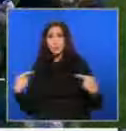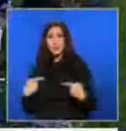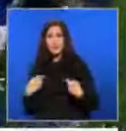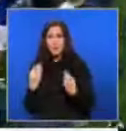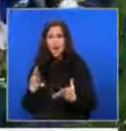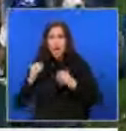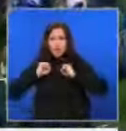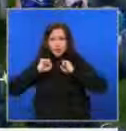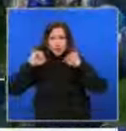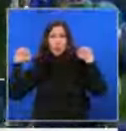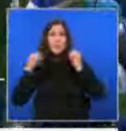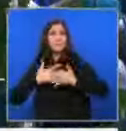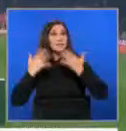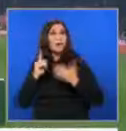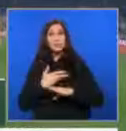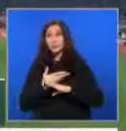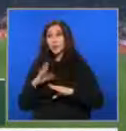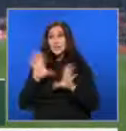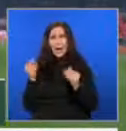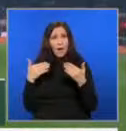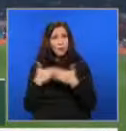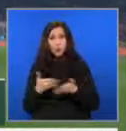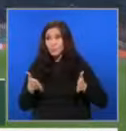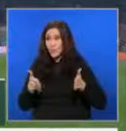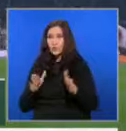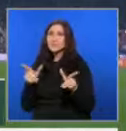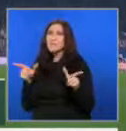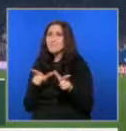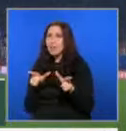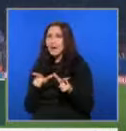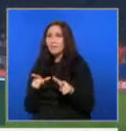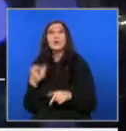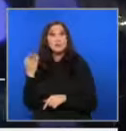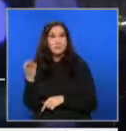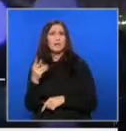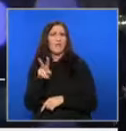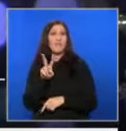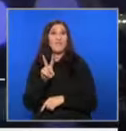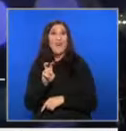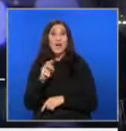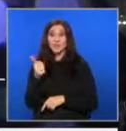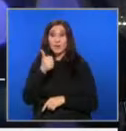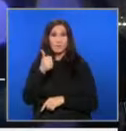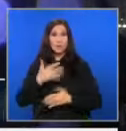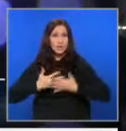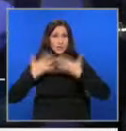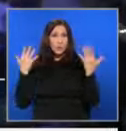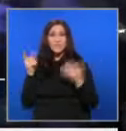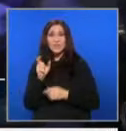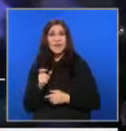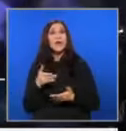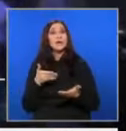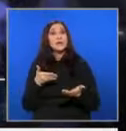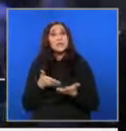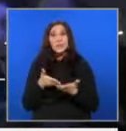отдаде на шумни празненства, които продължиха през цялата нощ и по улиците на Милано. За нерадзорите това е 20-ти шампионски триумф в Италия, а за да